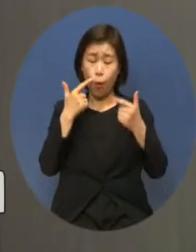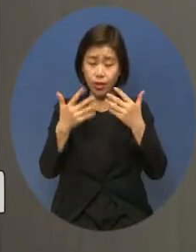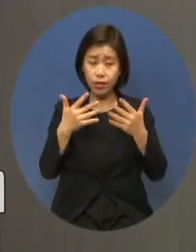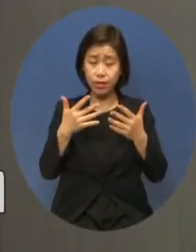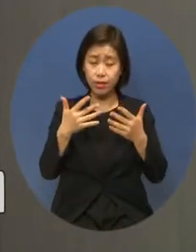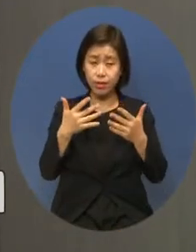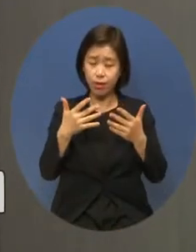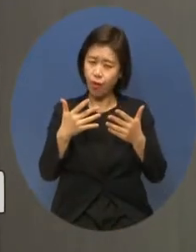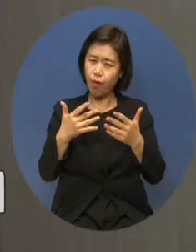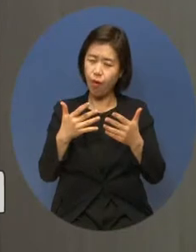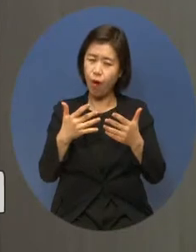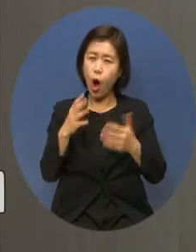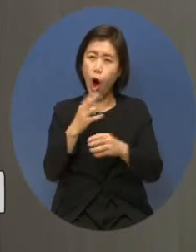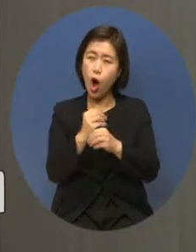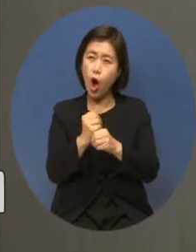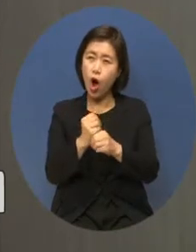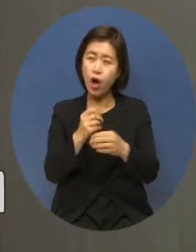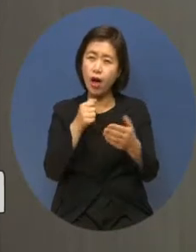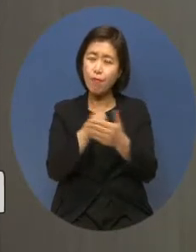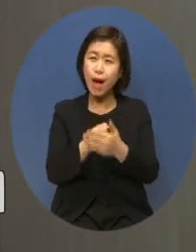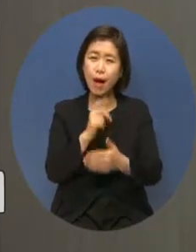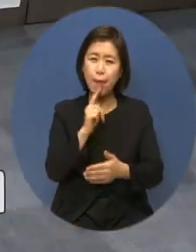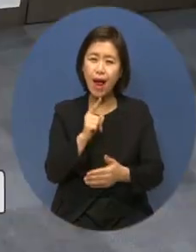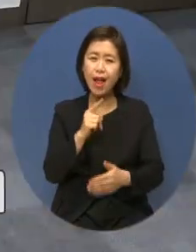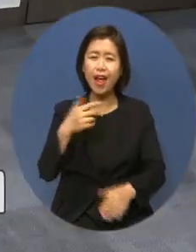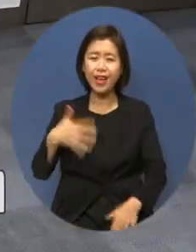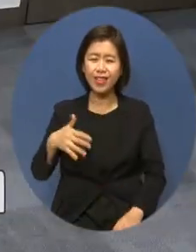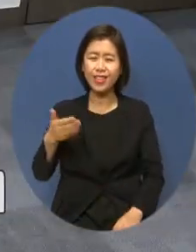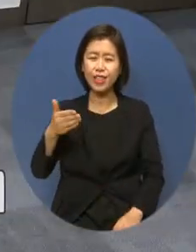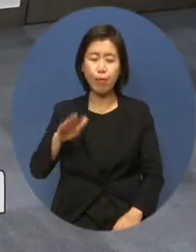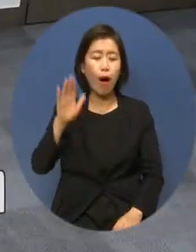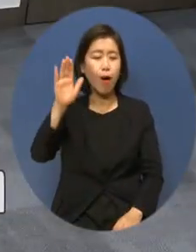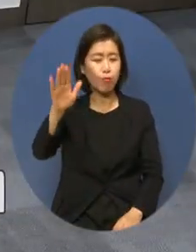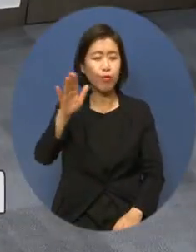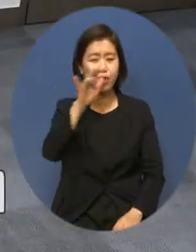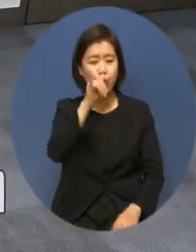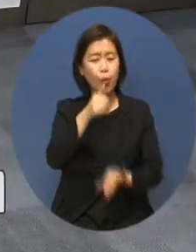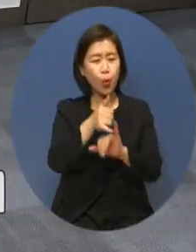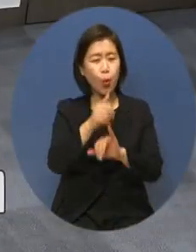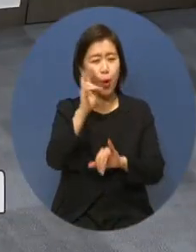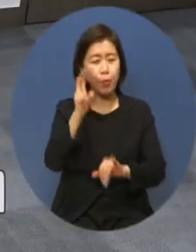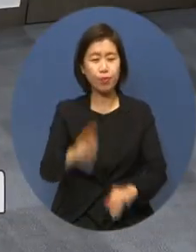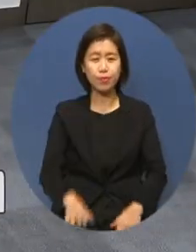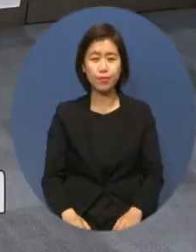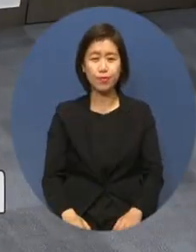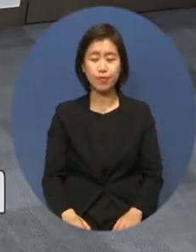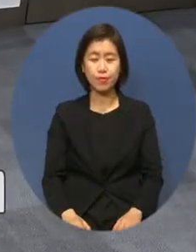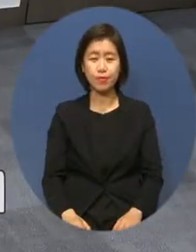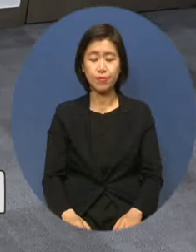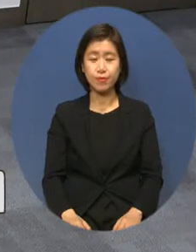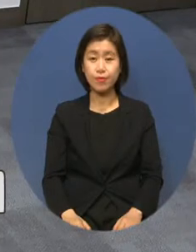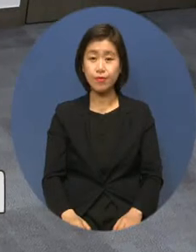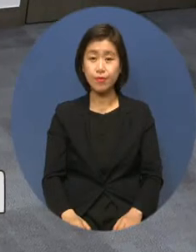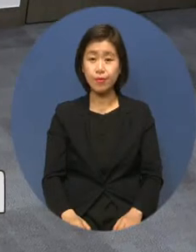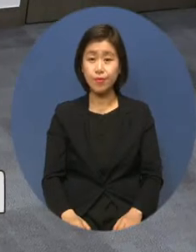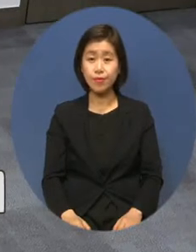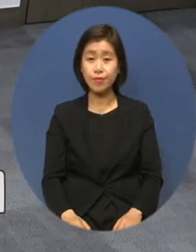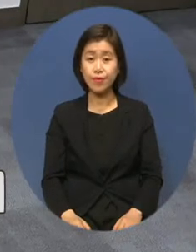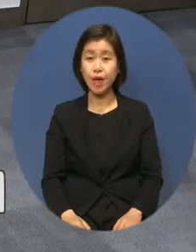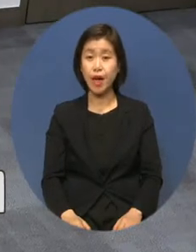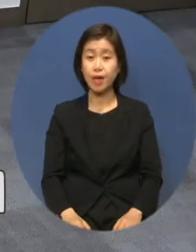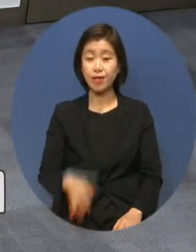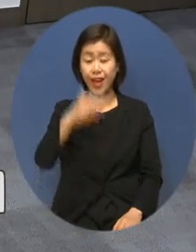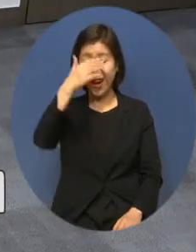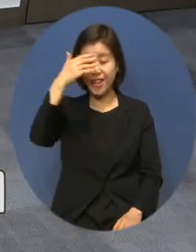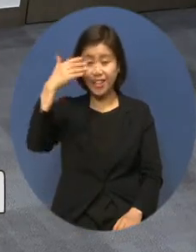나온다. 기대해 주세요. 왜 무사히 할머니가 될 수 있을까가 아니라 한 10편쯤에는 무사히 할머니가